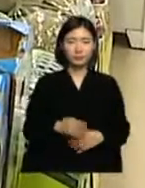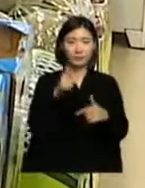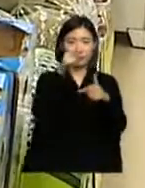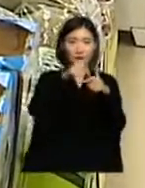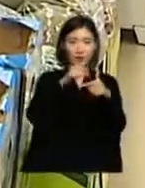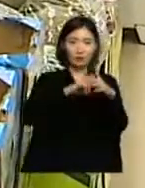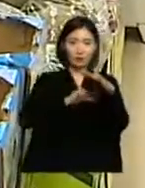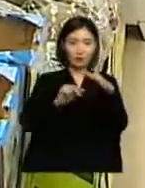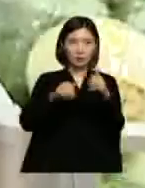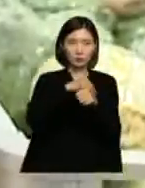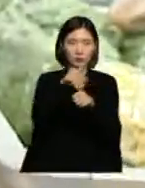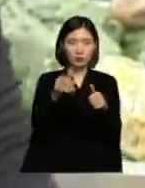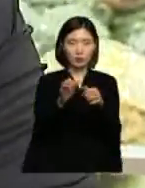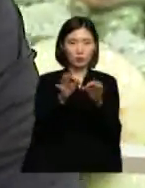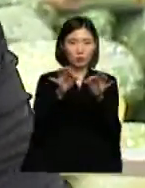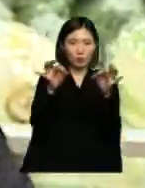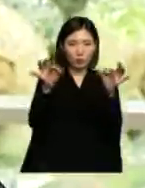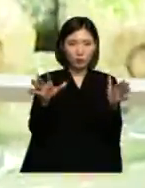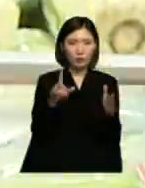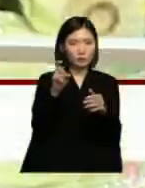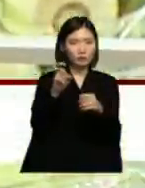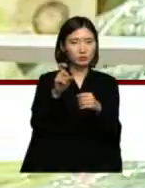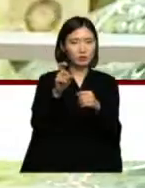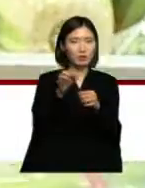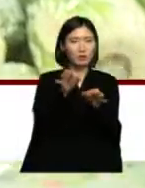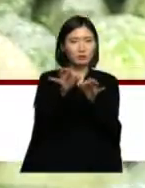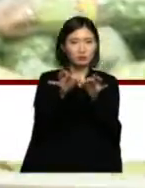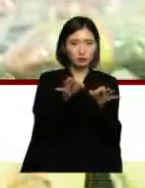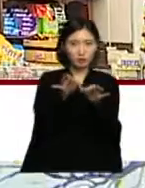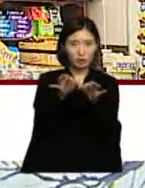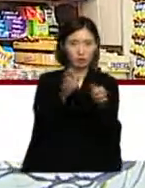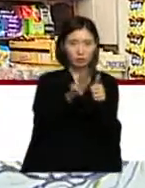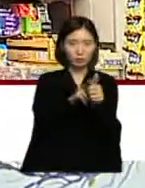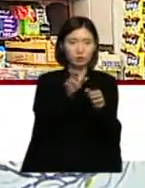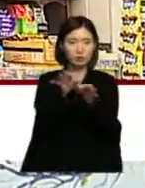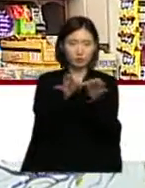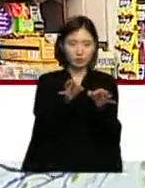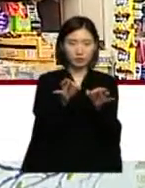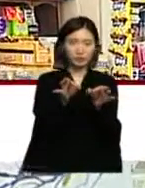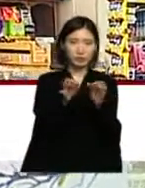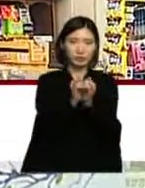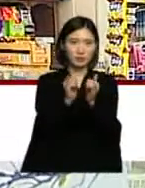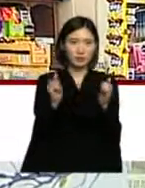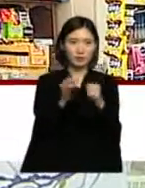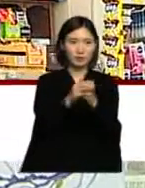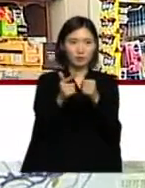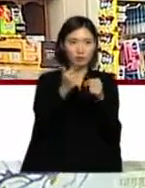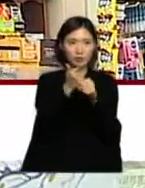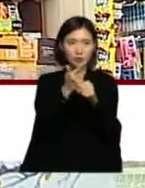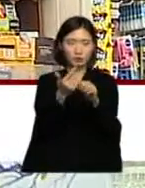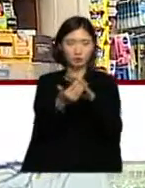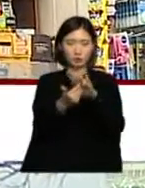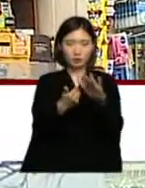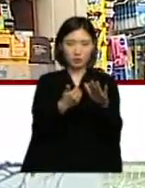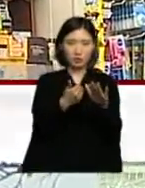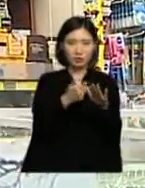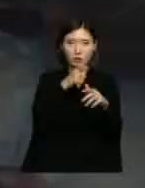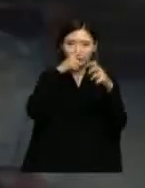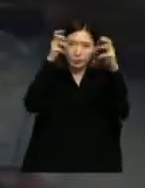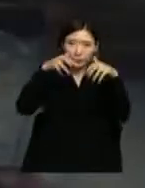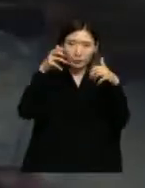강남역 인근에서 10여 년째 마트를 운영하고 있는 김학서 씨. 6년 전 큰 물난리에 침수 피해를